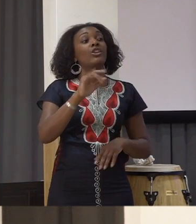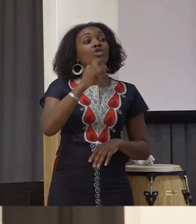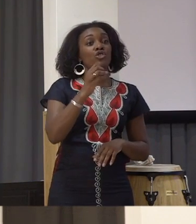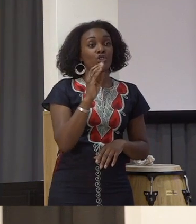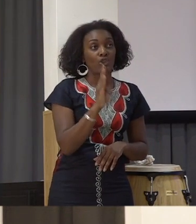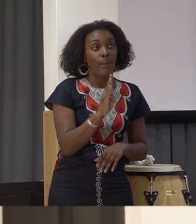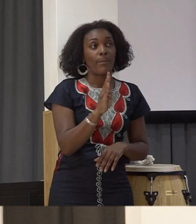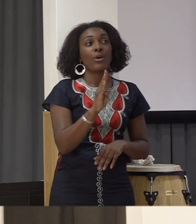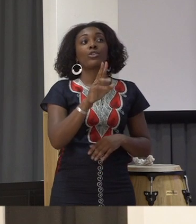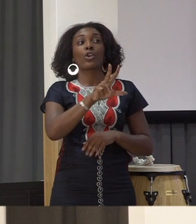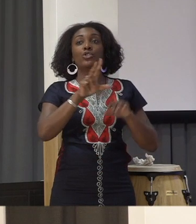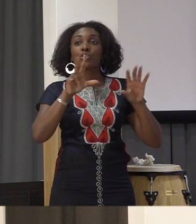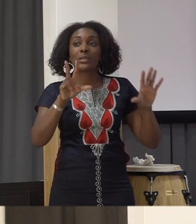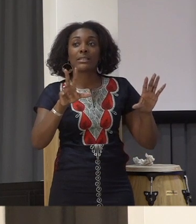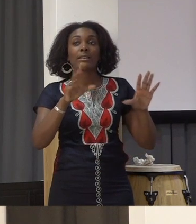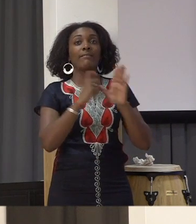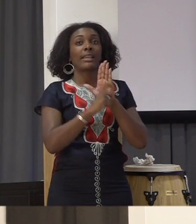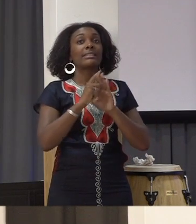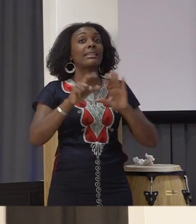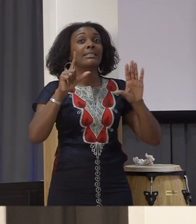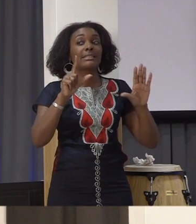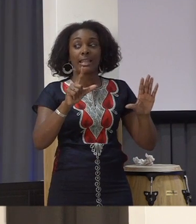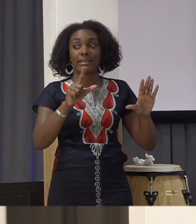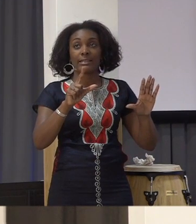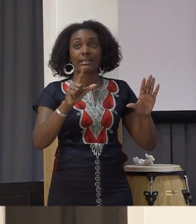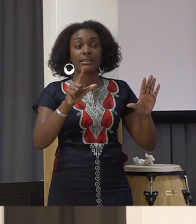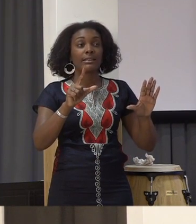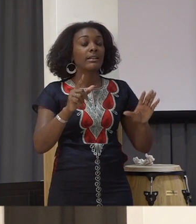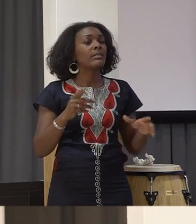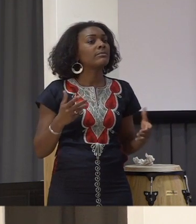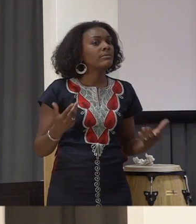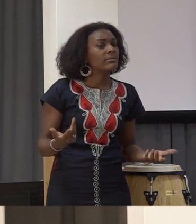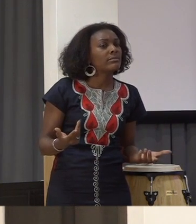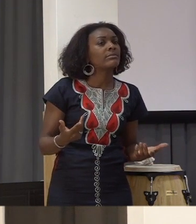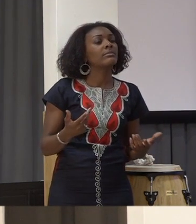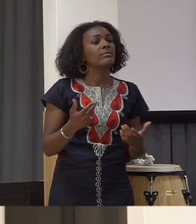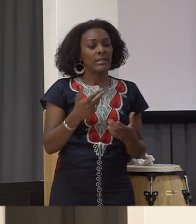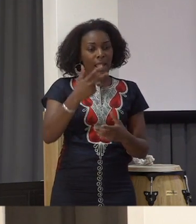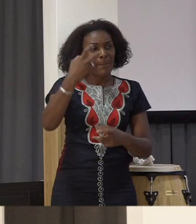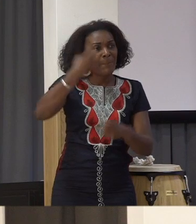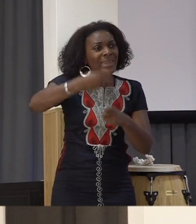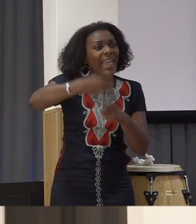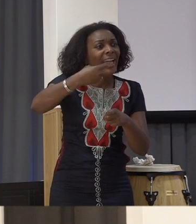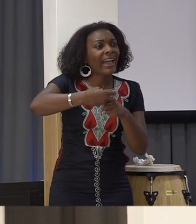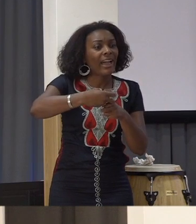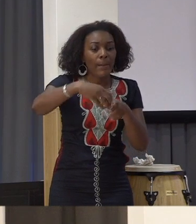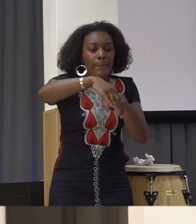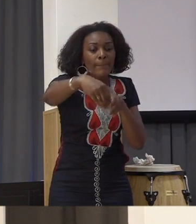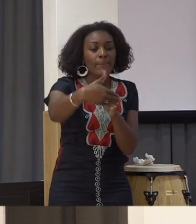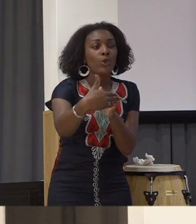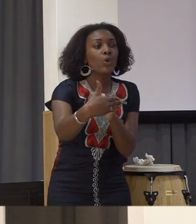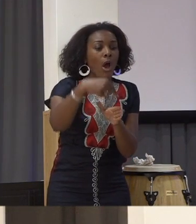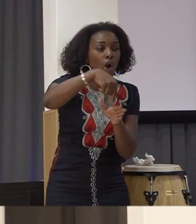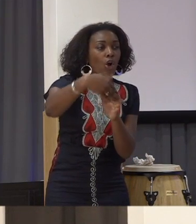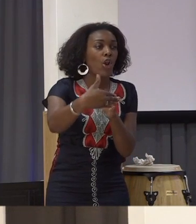Job 38, 7, « Ou qui a posé la pierre angulaire de la terre alors